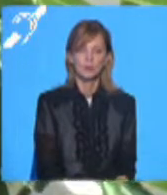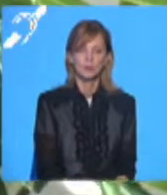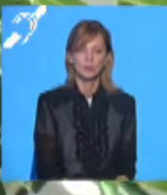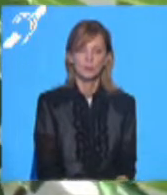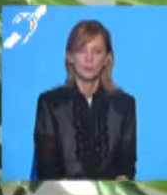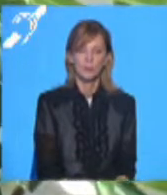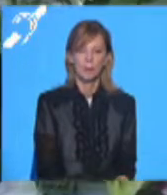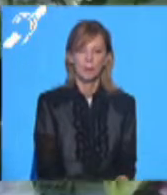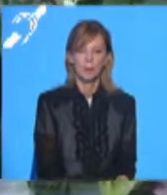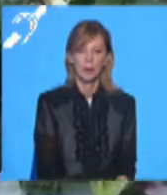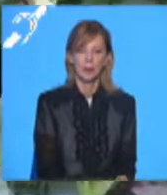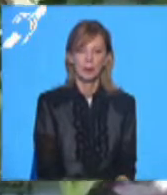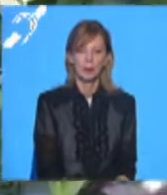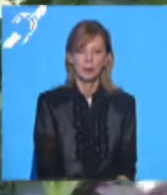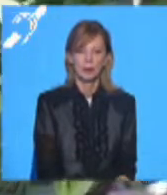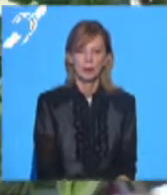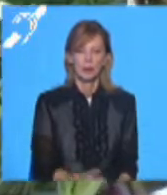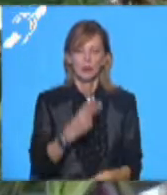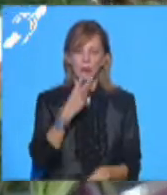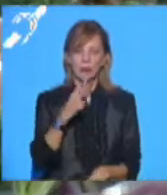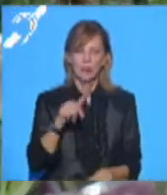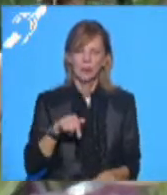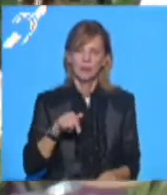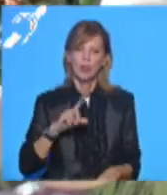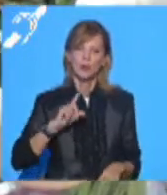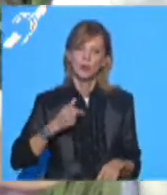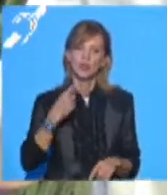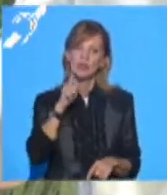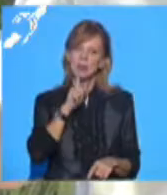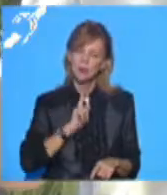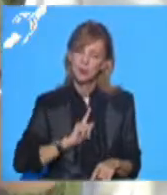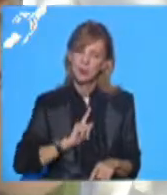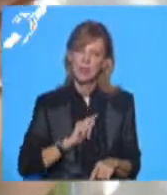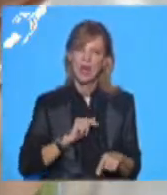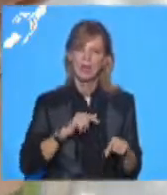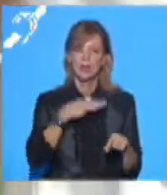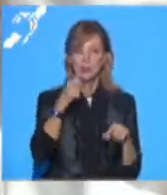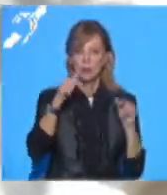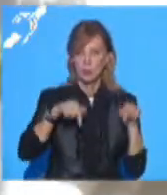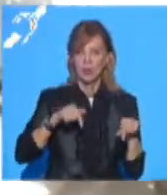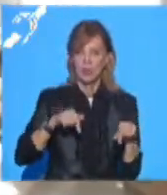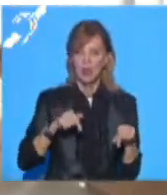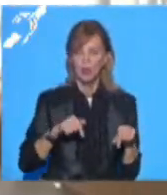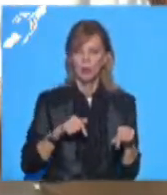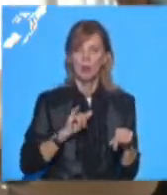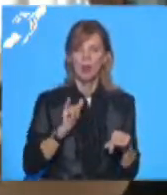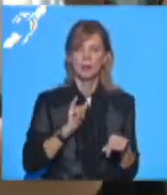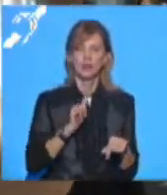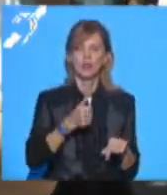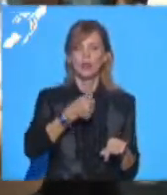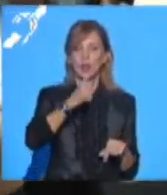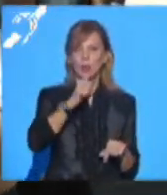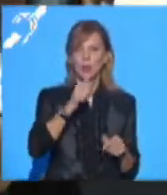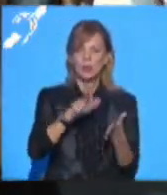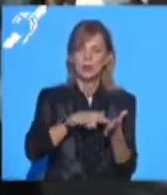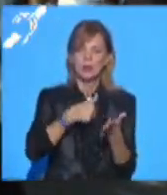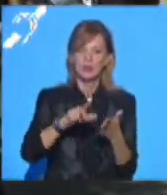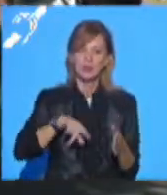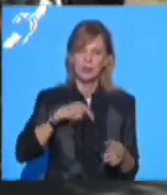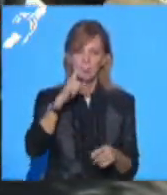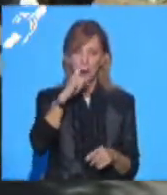O doamnă degustătoare, uite, așa îmi place. Se spune că acum mai e nou. Degustătorii la dulceață sunt